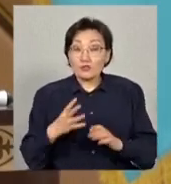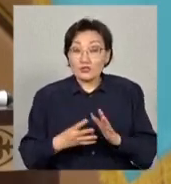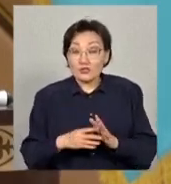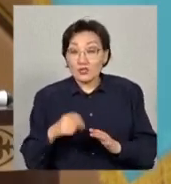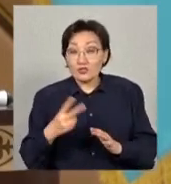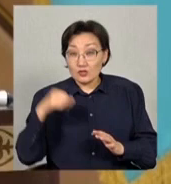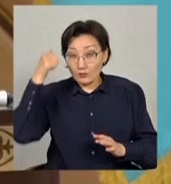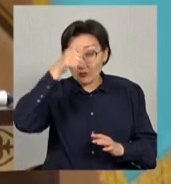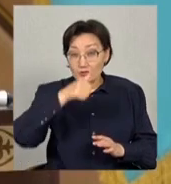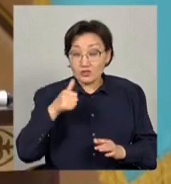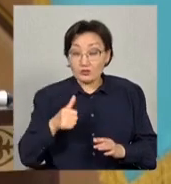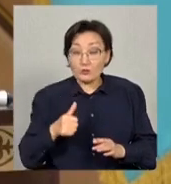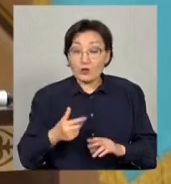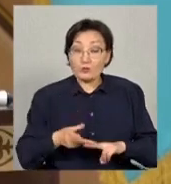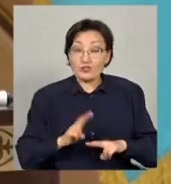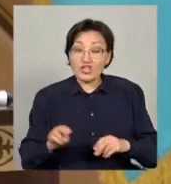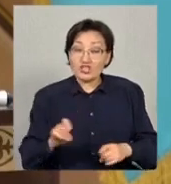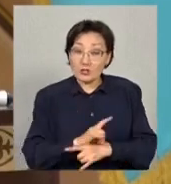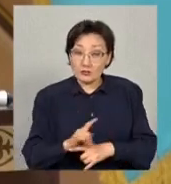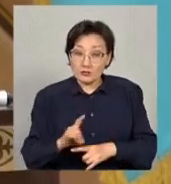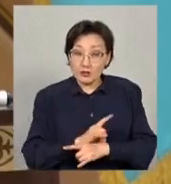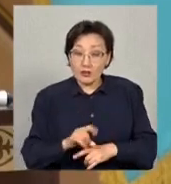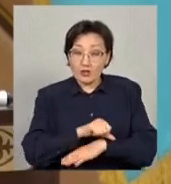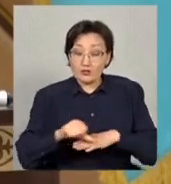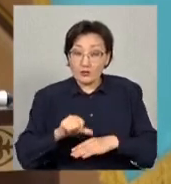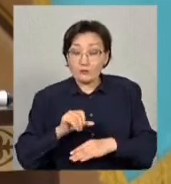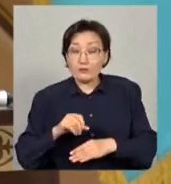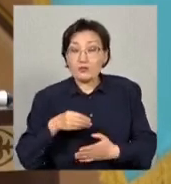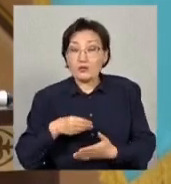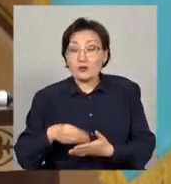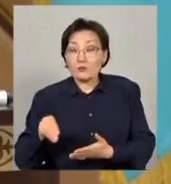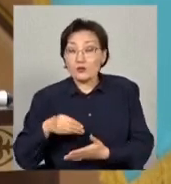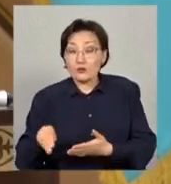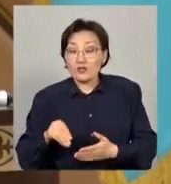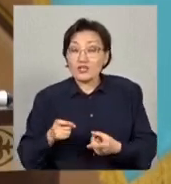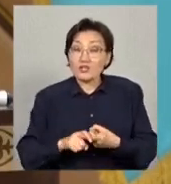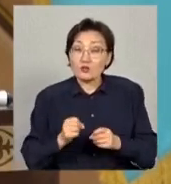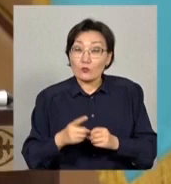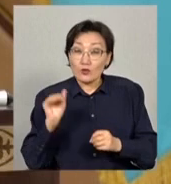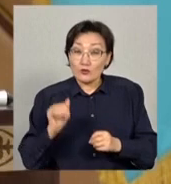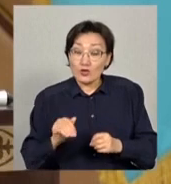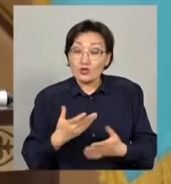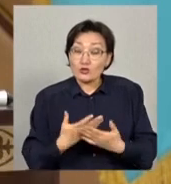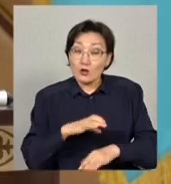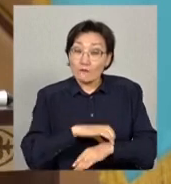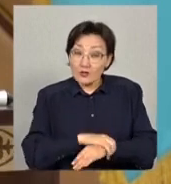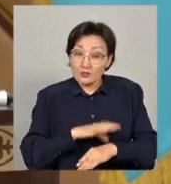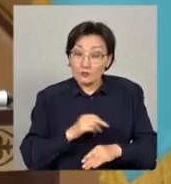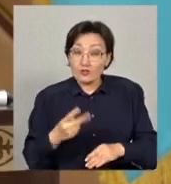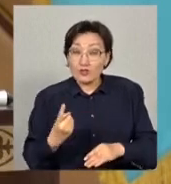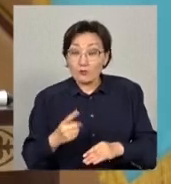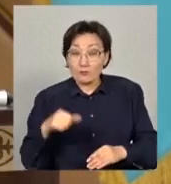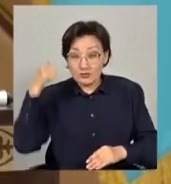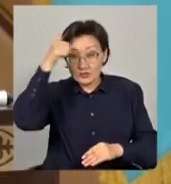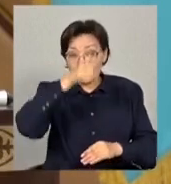19-20 жылдар болған жалған импортқа қатысты 11 мыңға жуық фактілер болса, біз оны 21